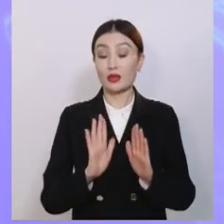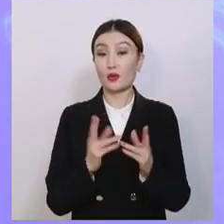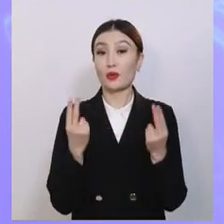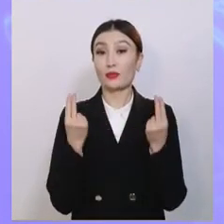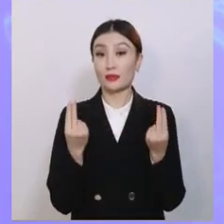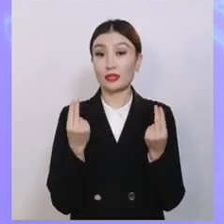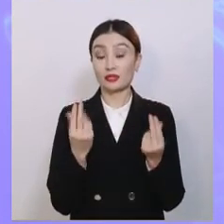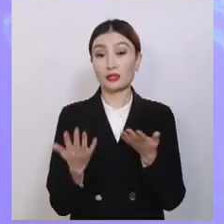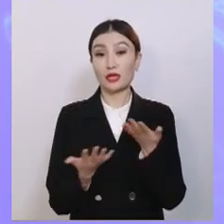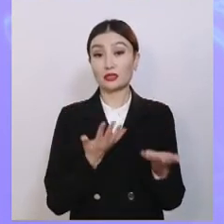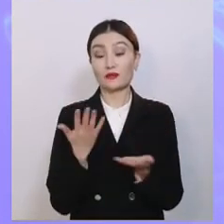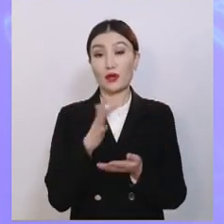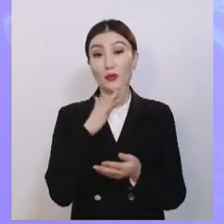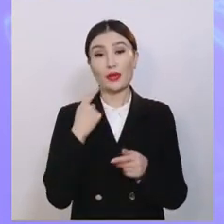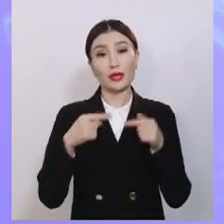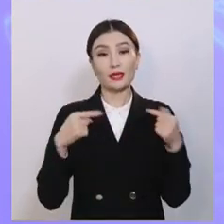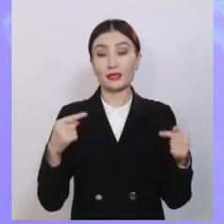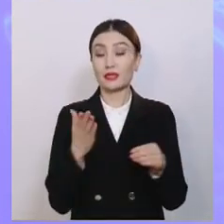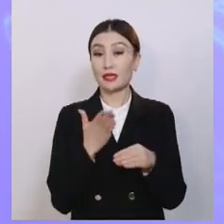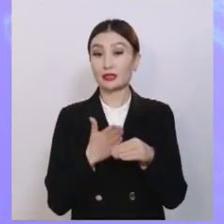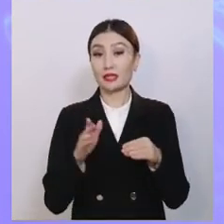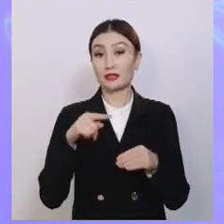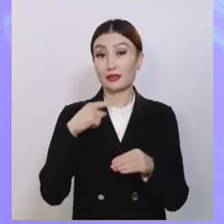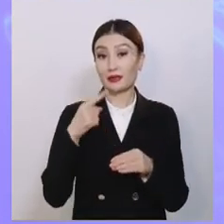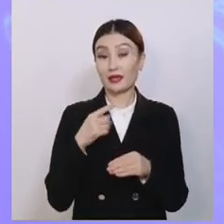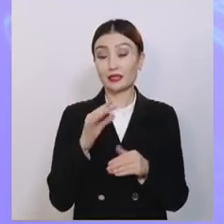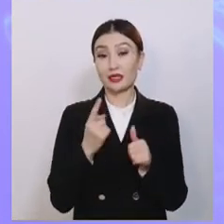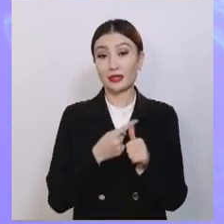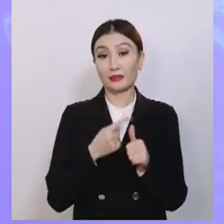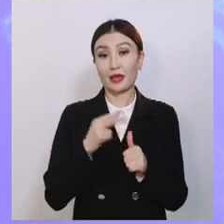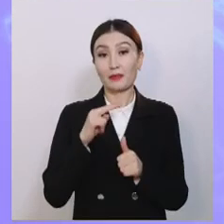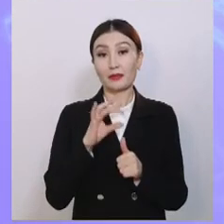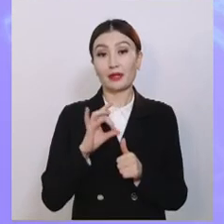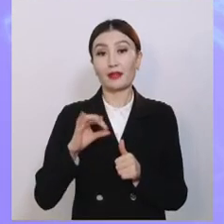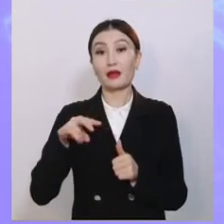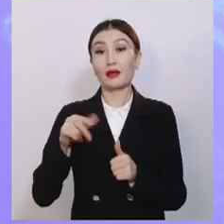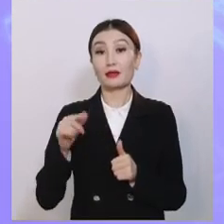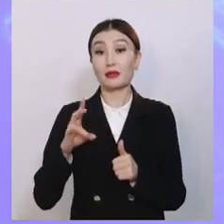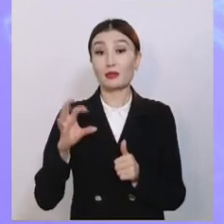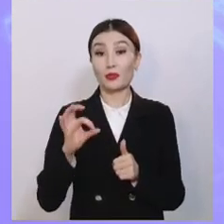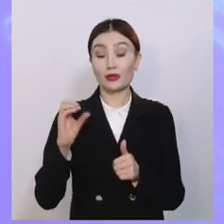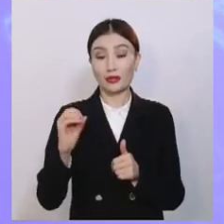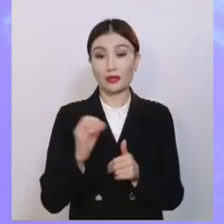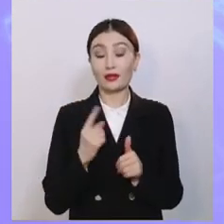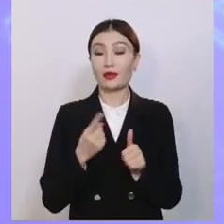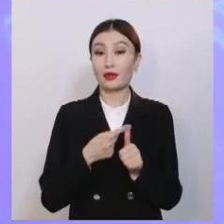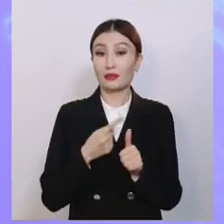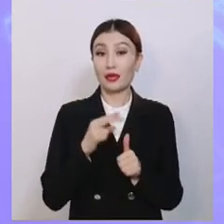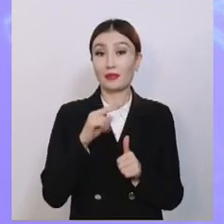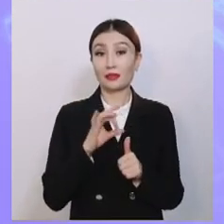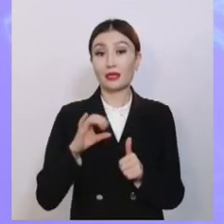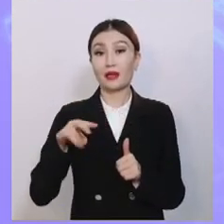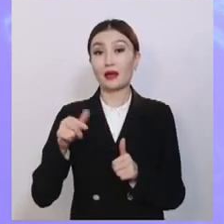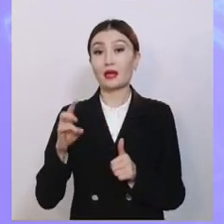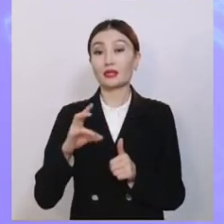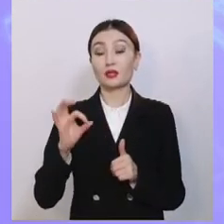прекрасной, живой, многообразной части речи имя прилагательное. Имя прилагательное